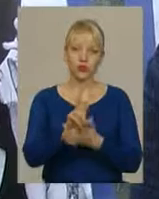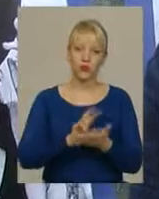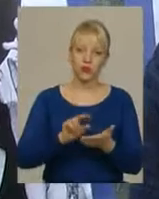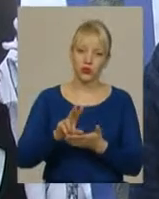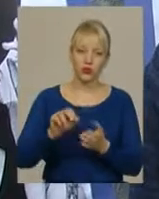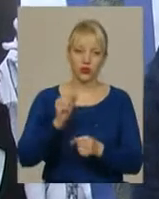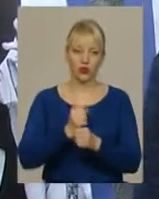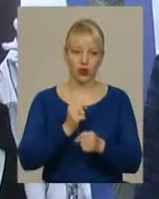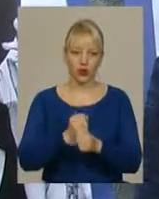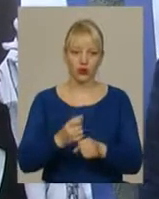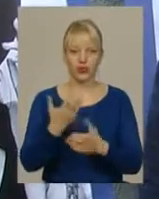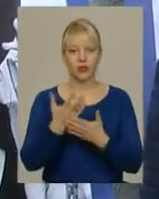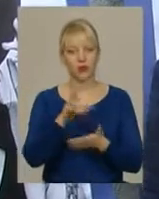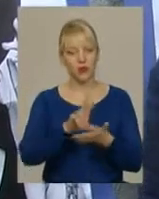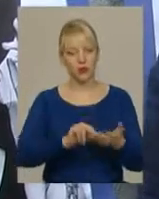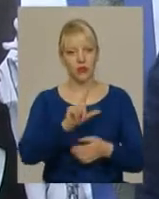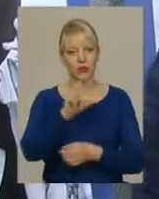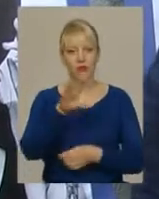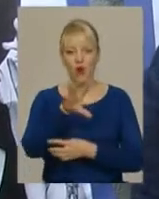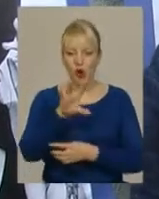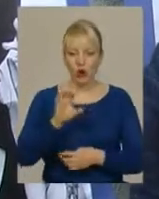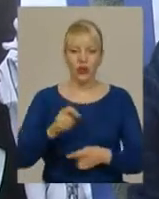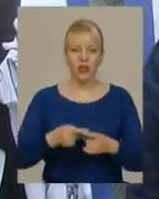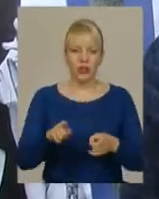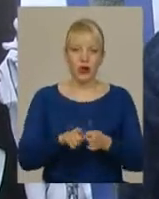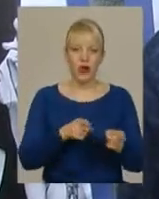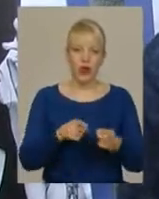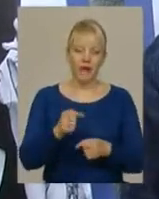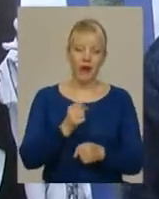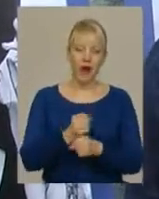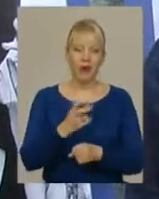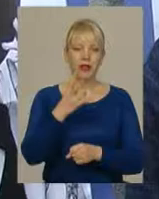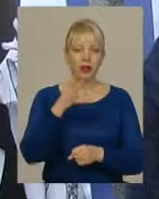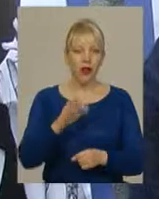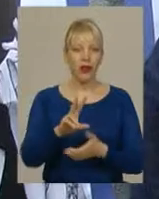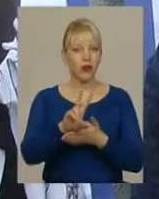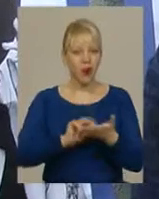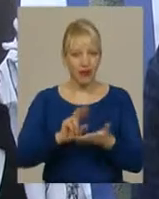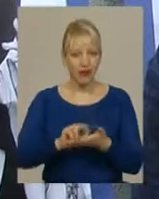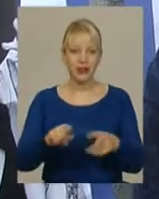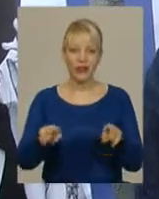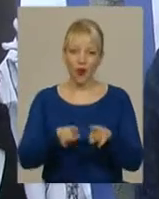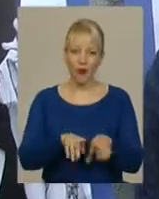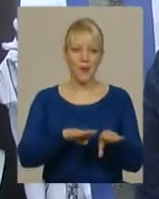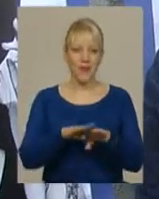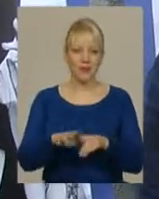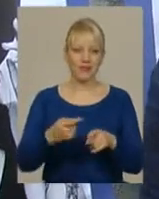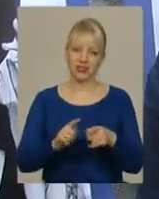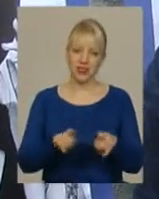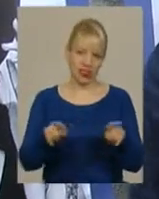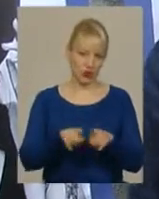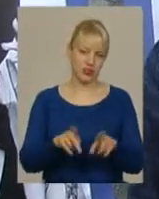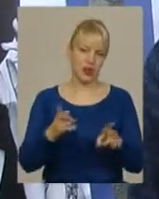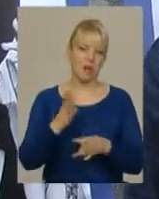роботи, копіюють з фотографій, з таких готових робіт, ну, скопіювати на такому рівні, це теж треба мати